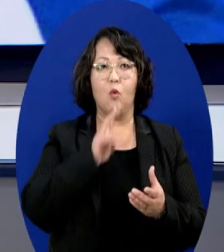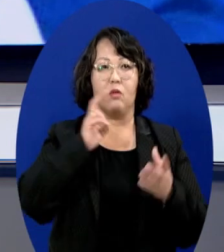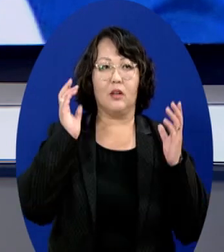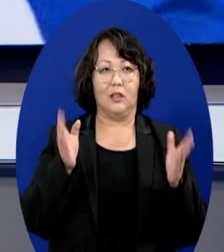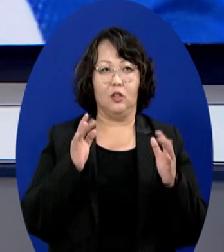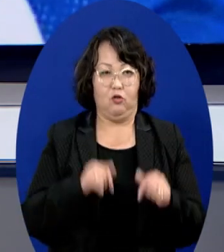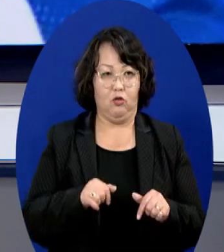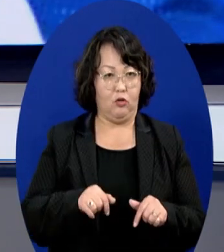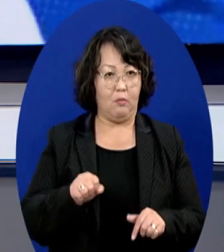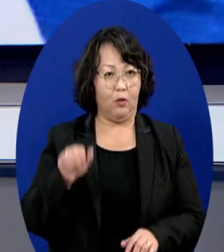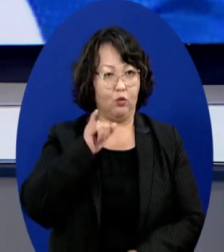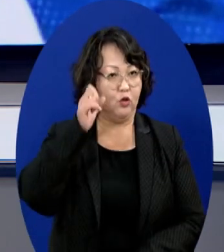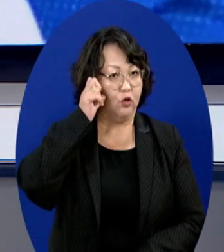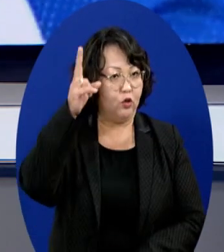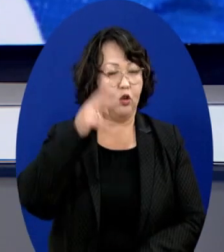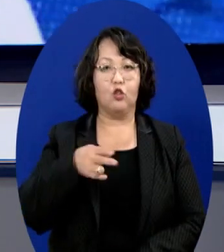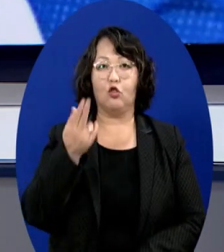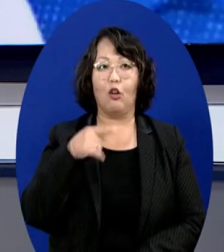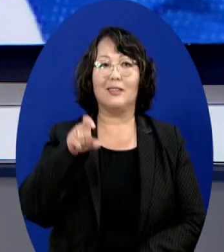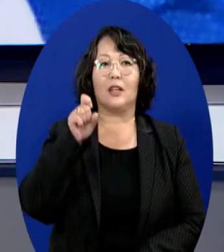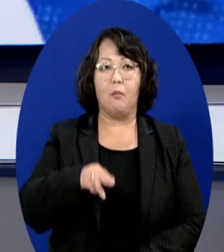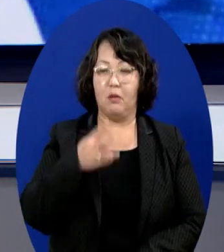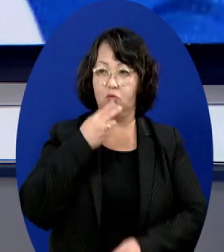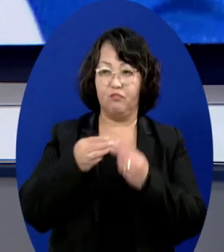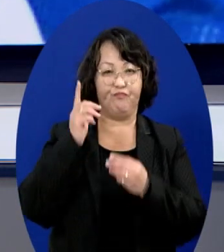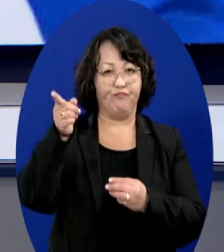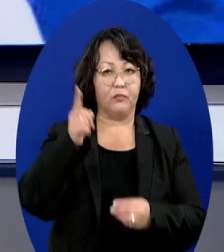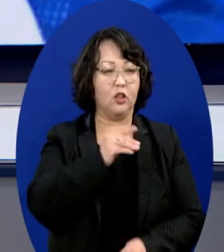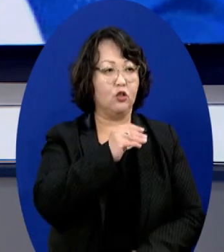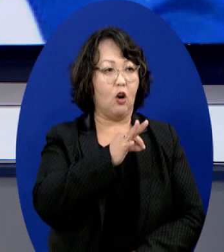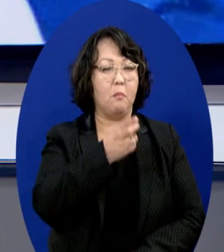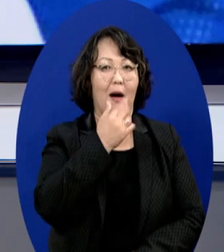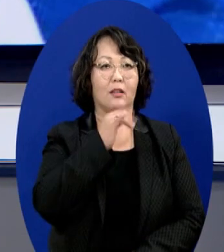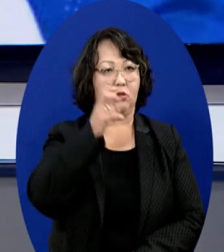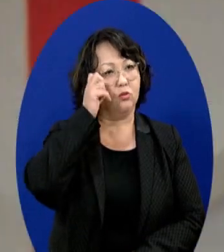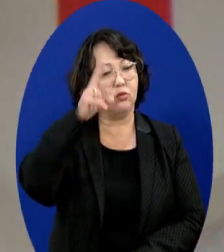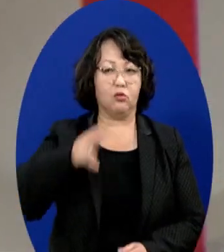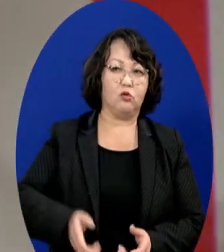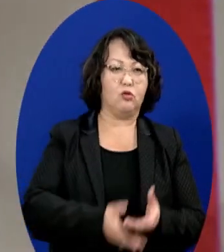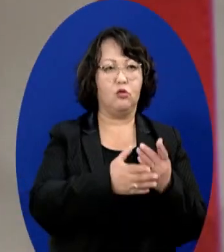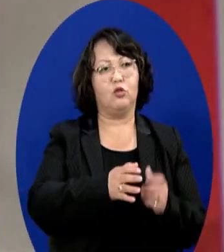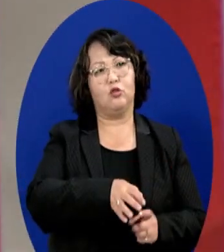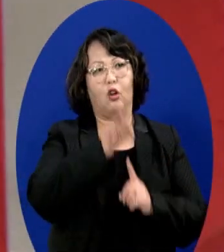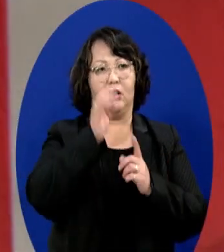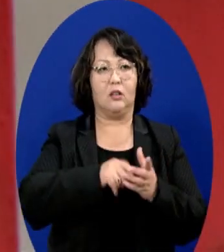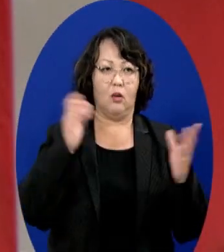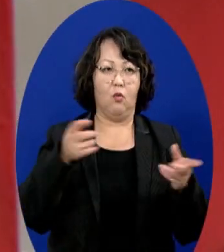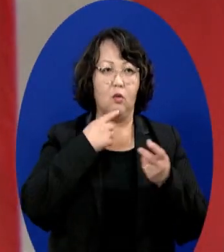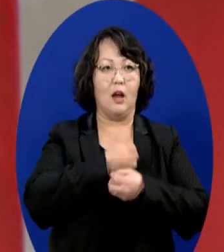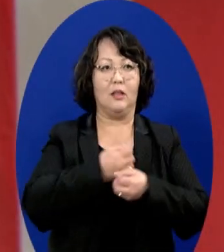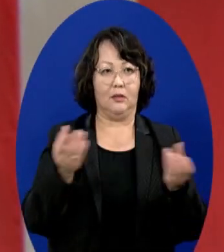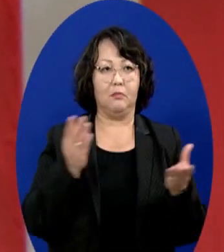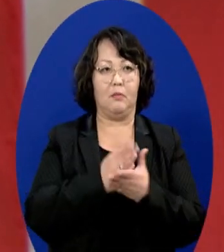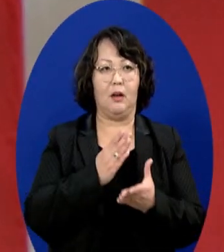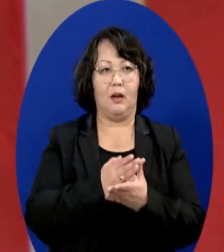Тэрээр өнөөгийн ерөнхийлөгч Дональд Трампыг эрс хатуу шүүмжилж Байденыг ерөнхийлөгчөөрөө сонгохыг уриалсан байна. Пенсильвани мужид